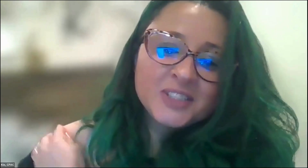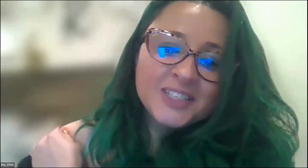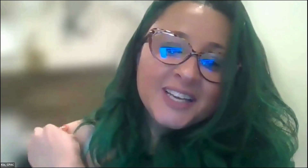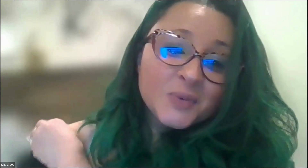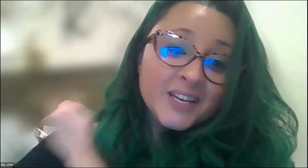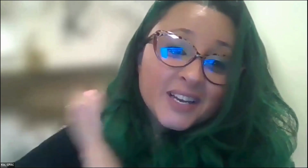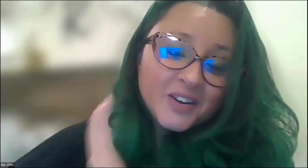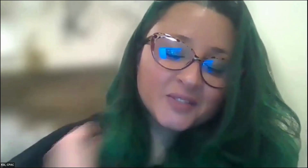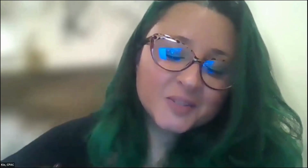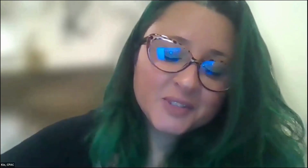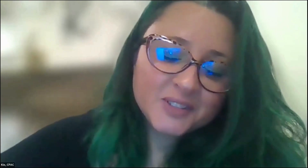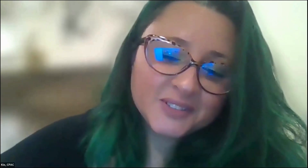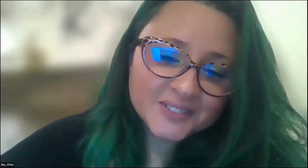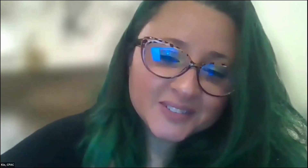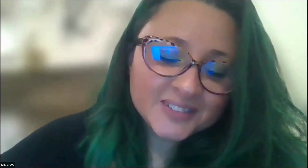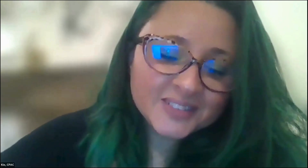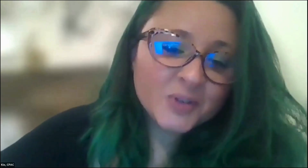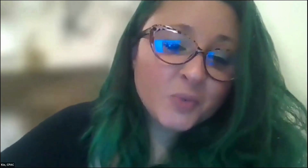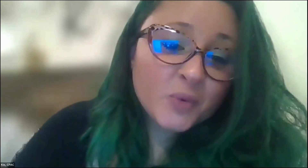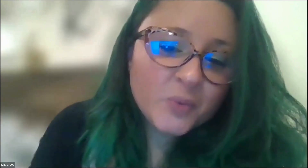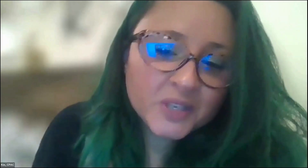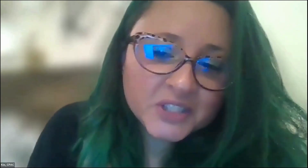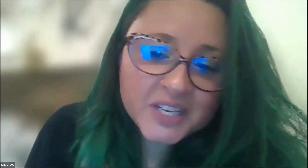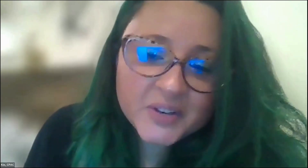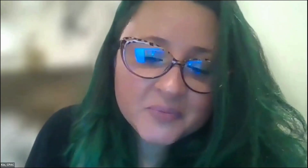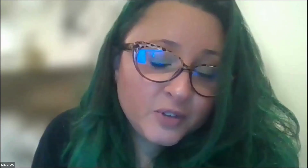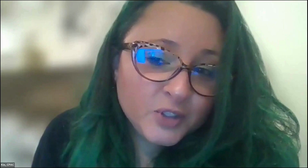谢谢大家参与这个会议。